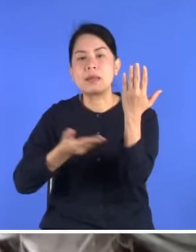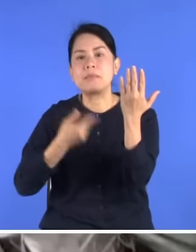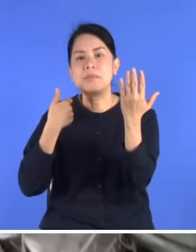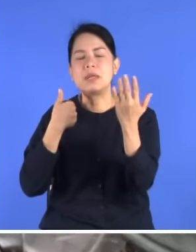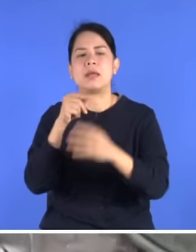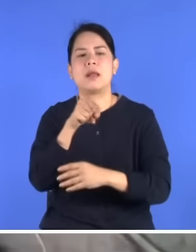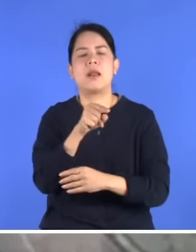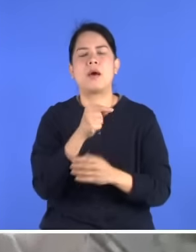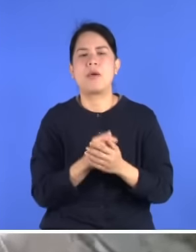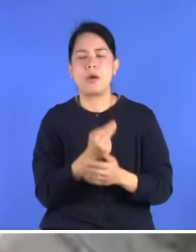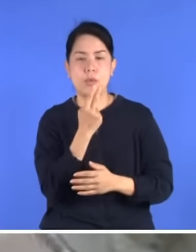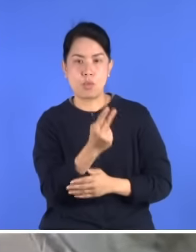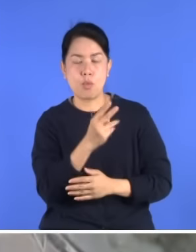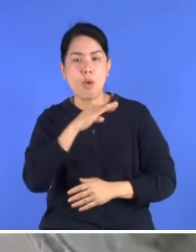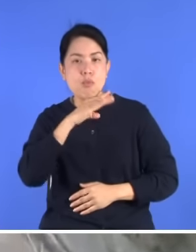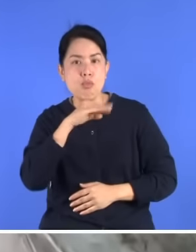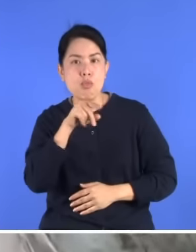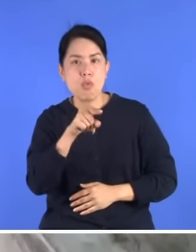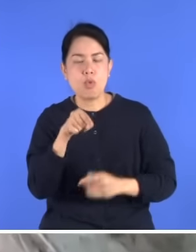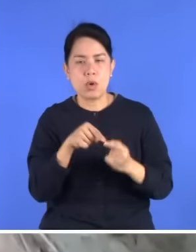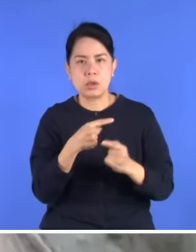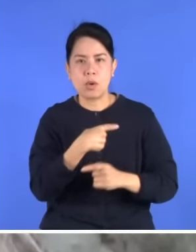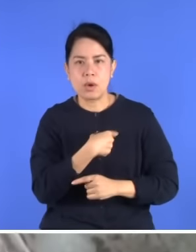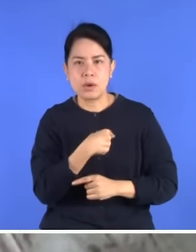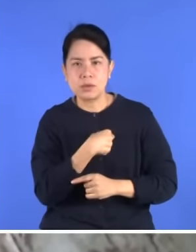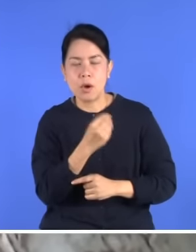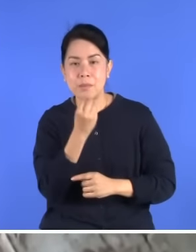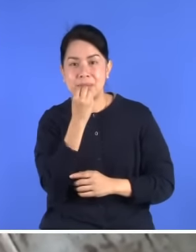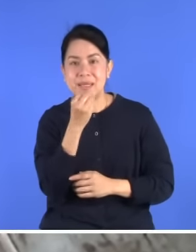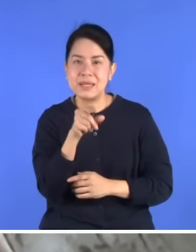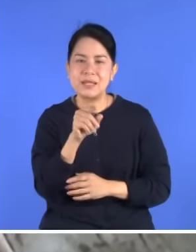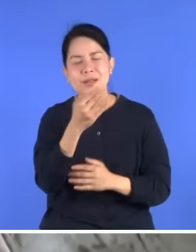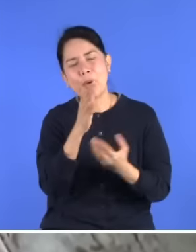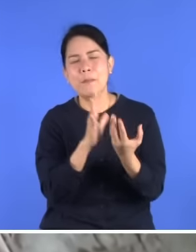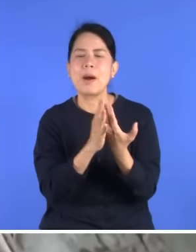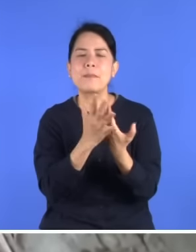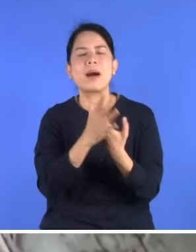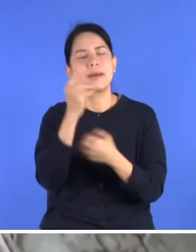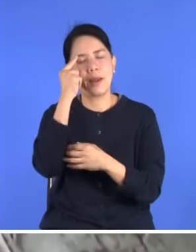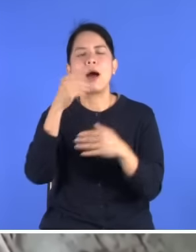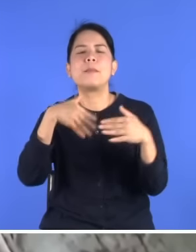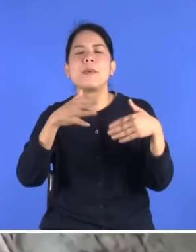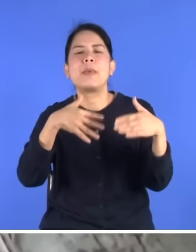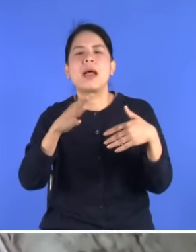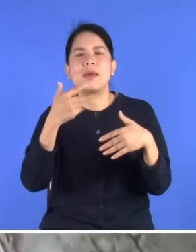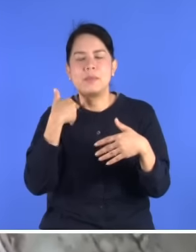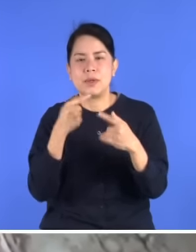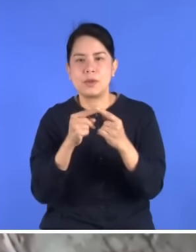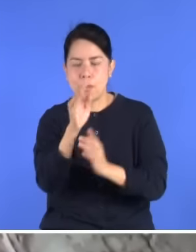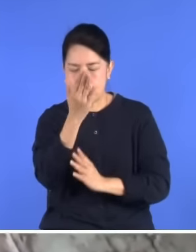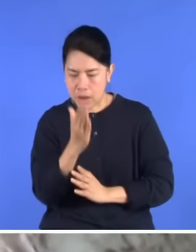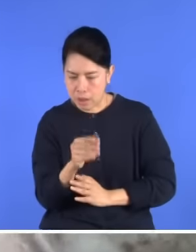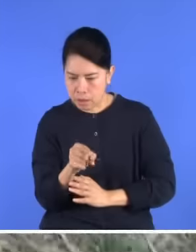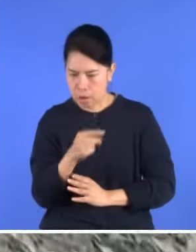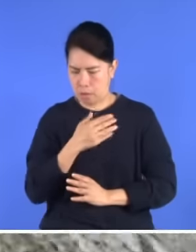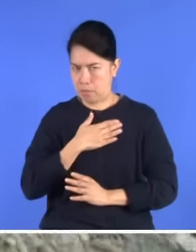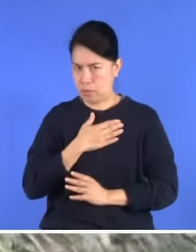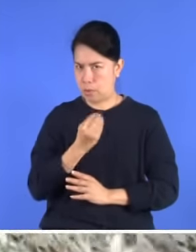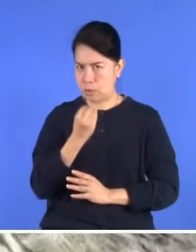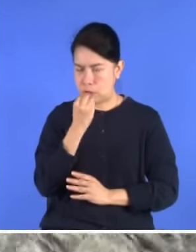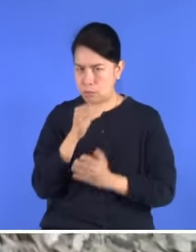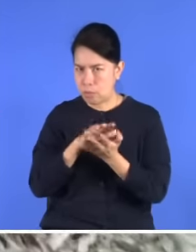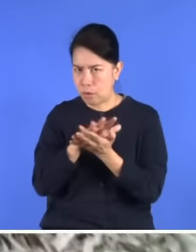ผักผลไม้อะไรอย่างงี้ล่ะมงมันก็มาแท้ๆเร็มๆเคก็ไม่ได้สนใจอะไรนะคะก็เอออ่ะเอามาแทะๆเล็มๆกๆไปสักพักมันคึกแฮะมัน